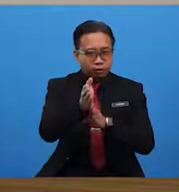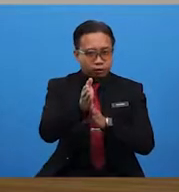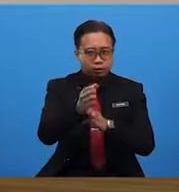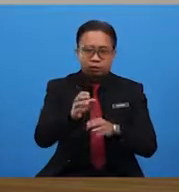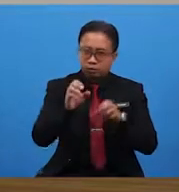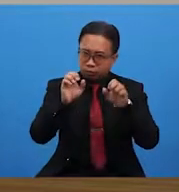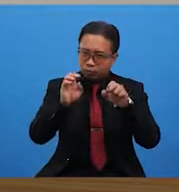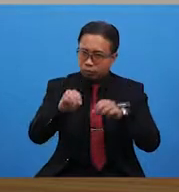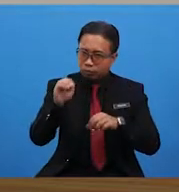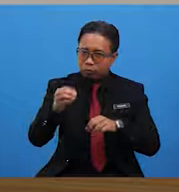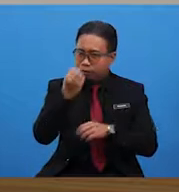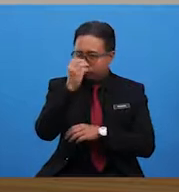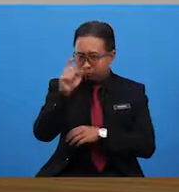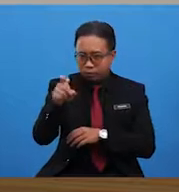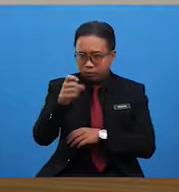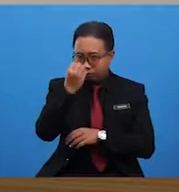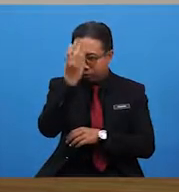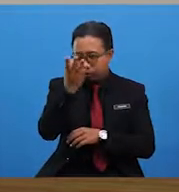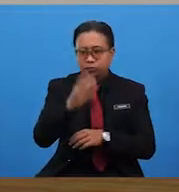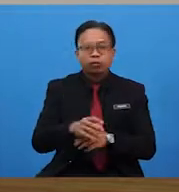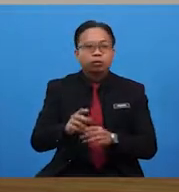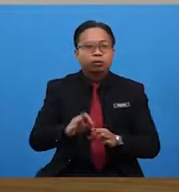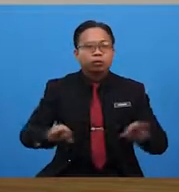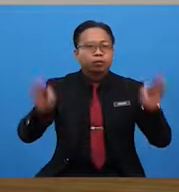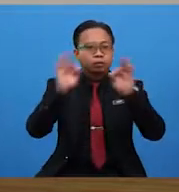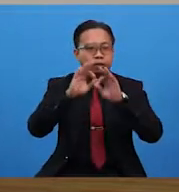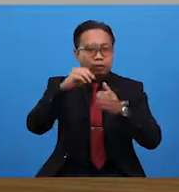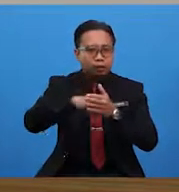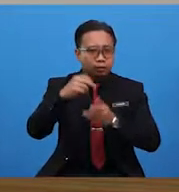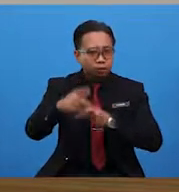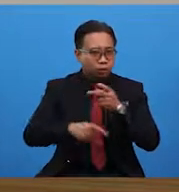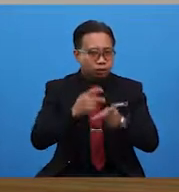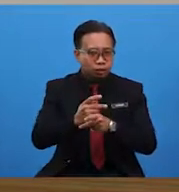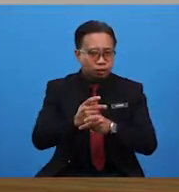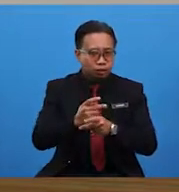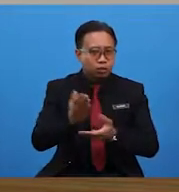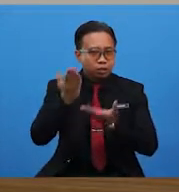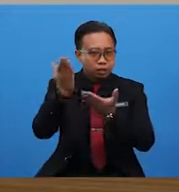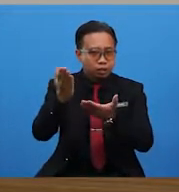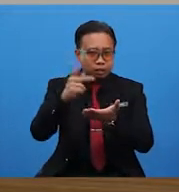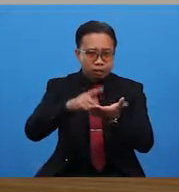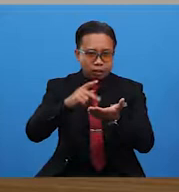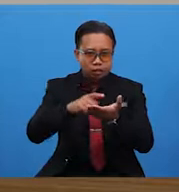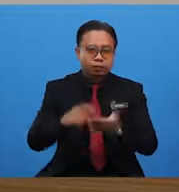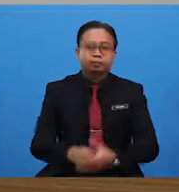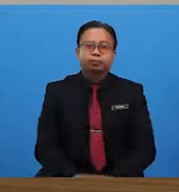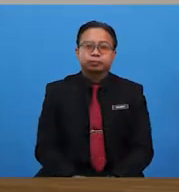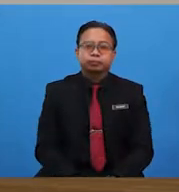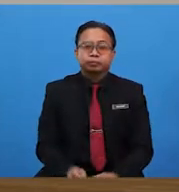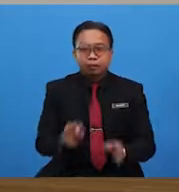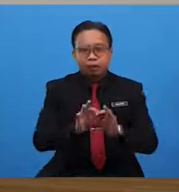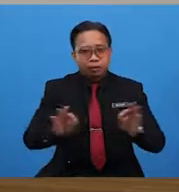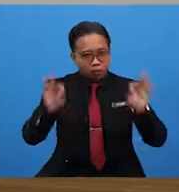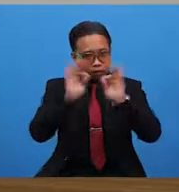perlu juga menerangkan kepentingan project dalam penulisan cadangan kajian kepentingan Project merupakan